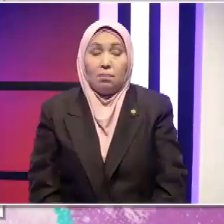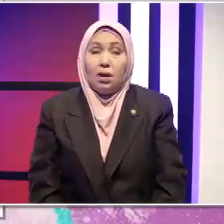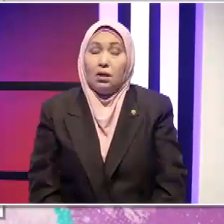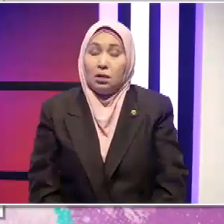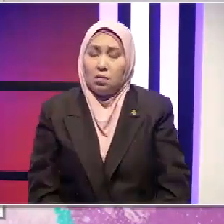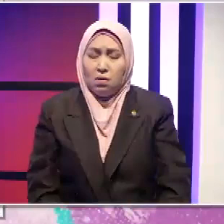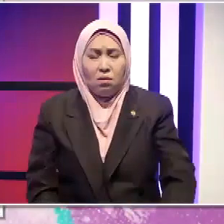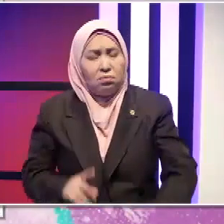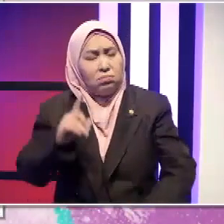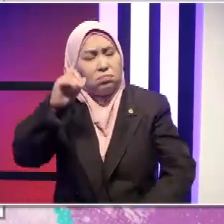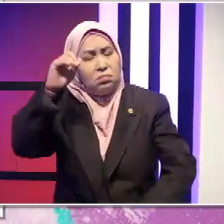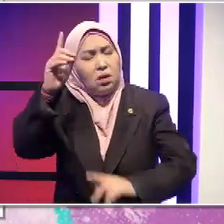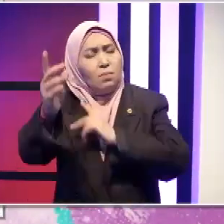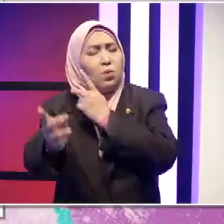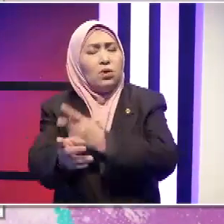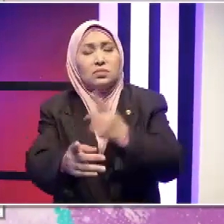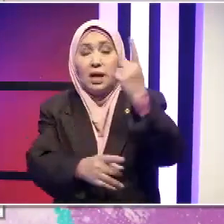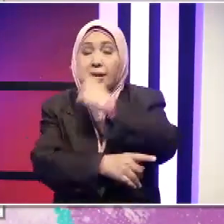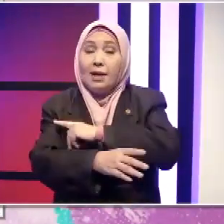Nelly GYG